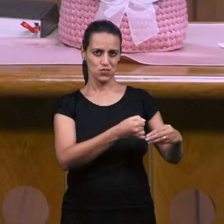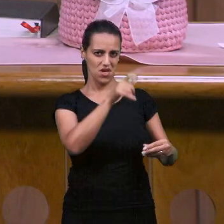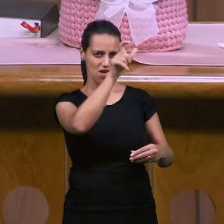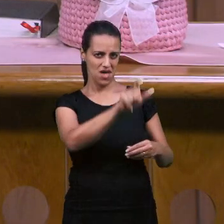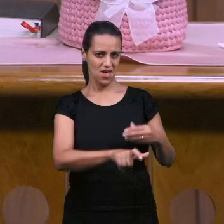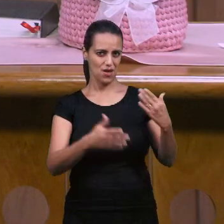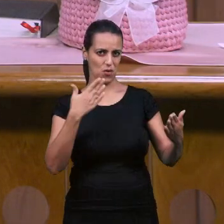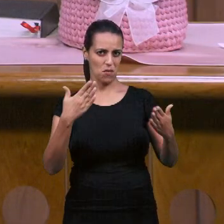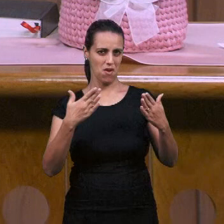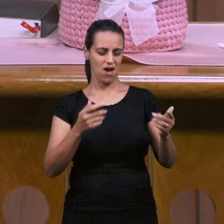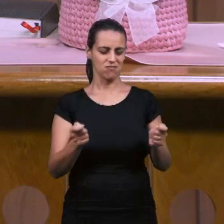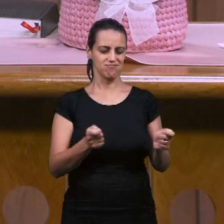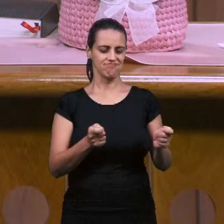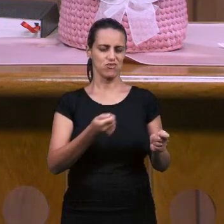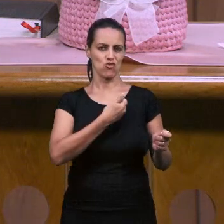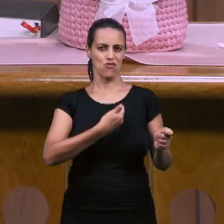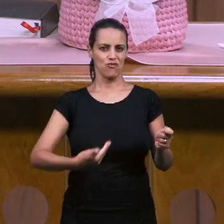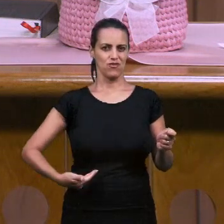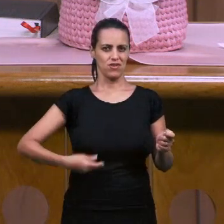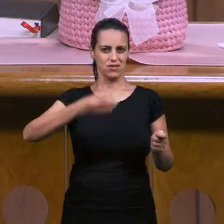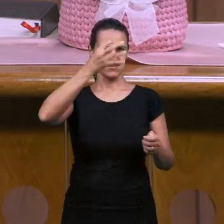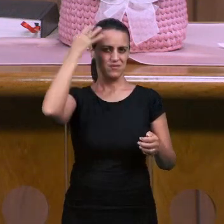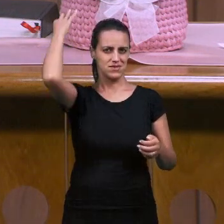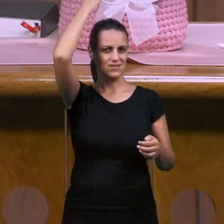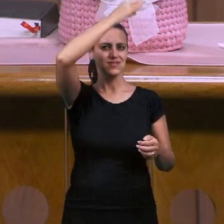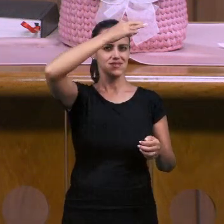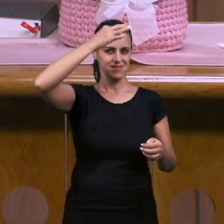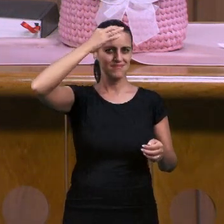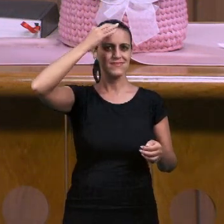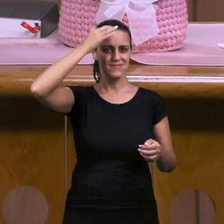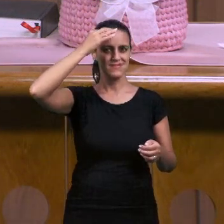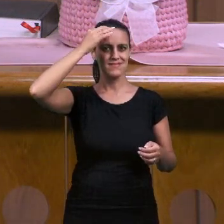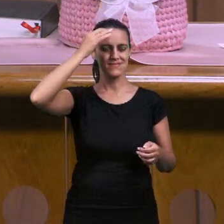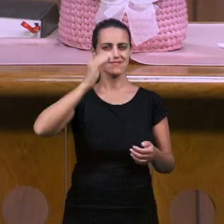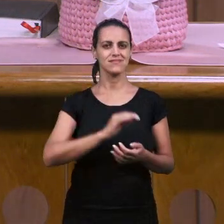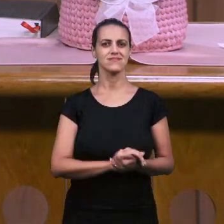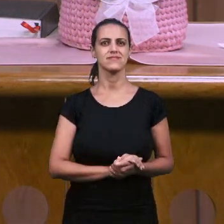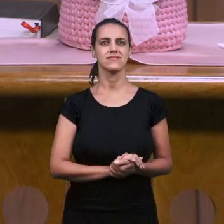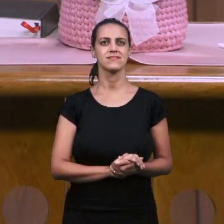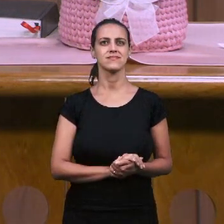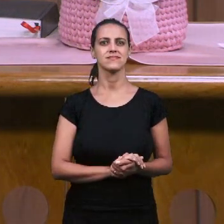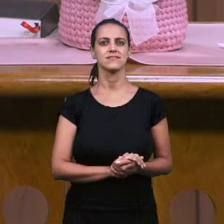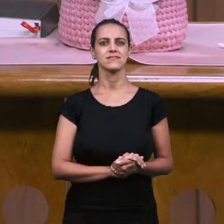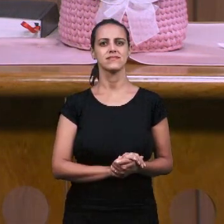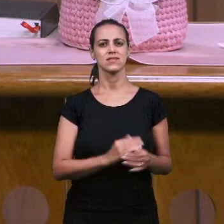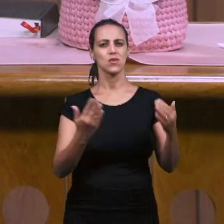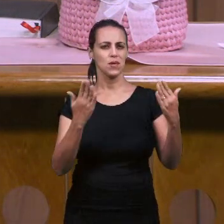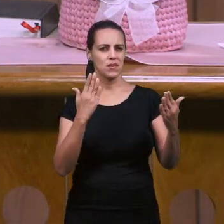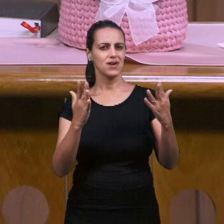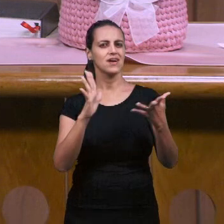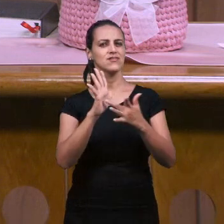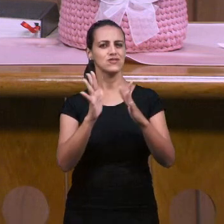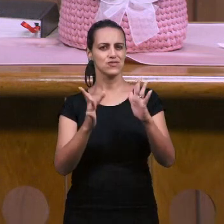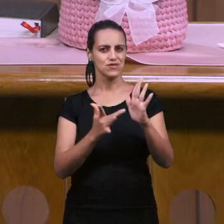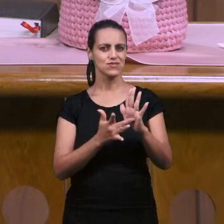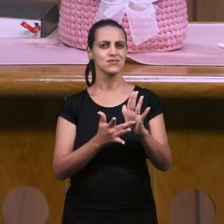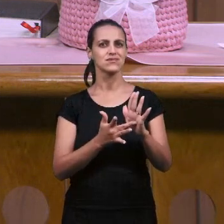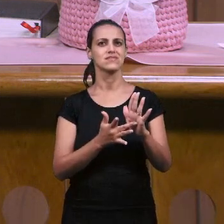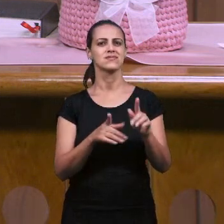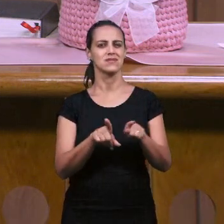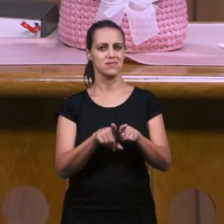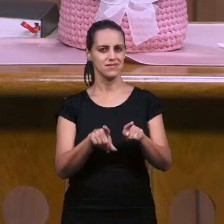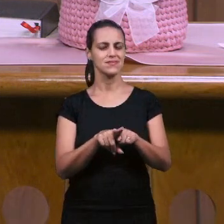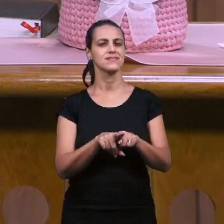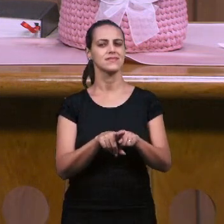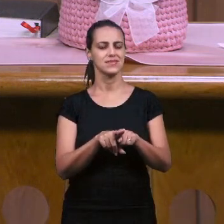du Saint-Esprit. C'est lui qui va devant. C'est lui, n'est-ce pas? C'est la figure du Seigneur Jésus. On